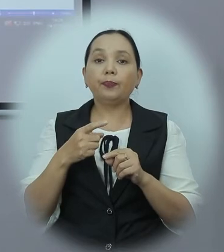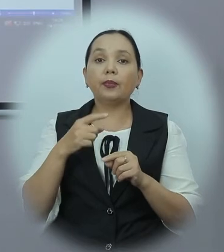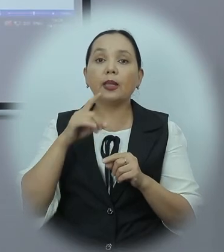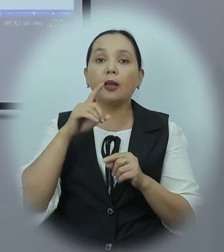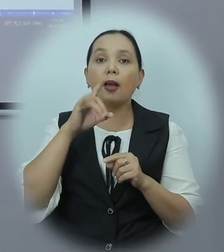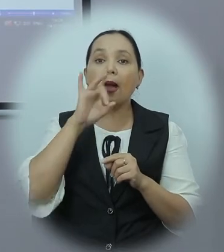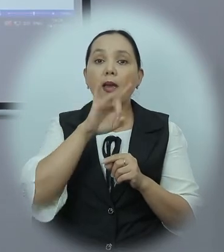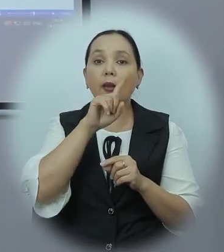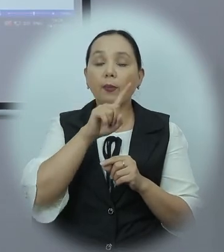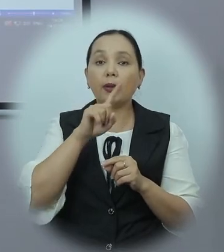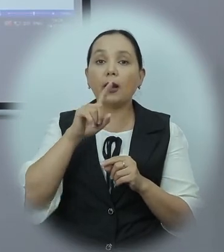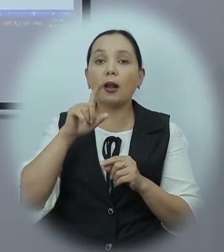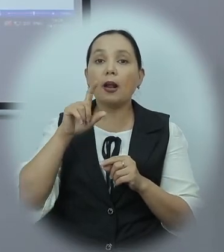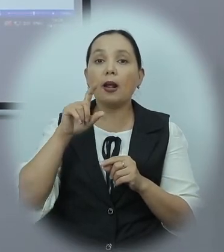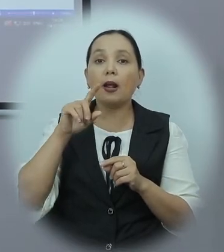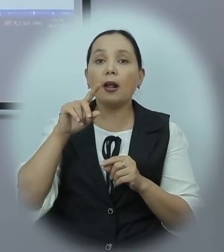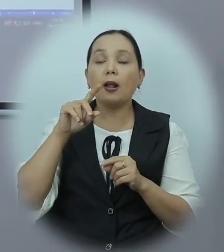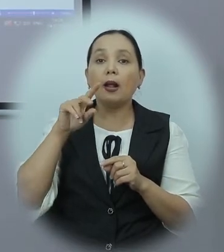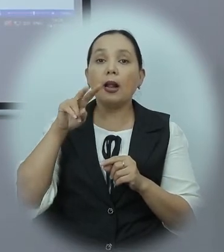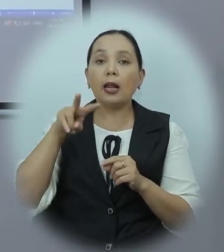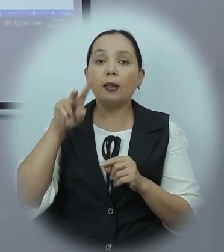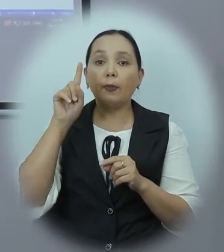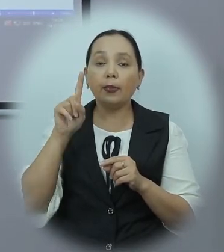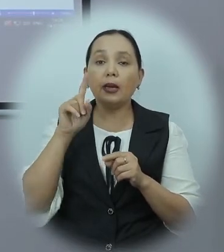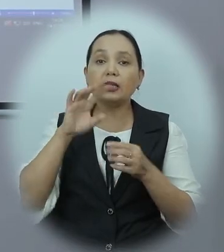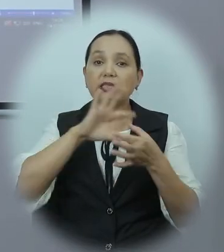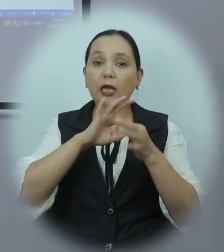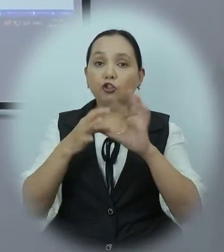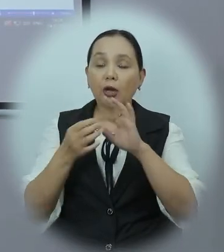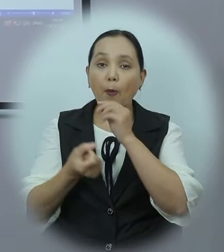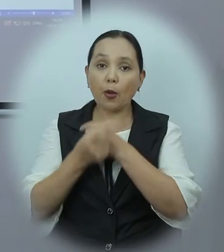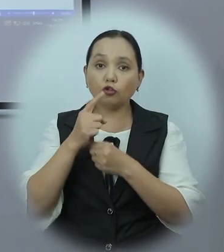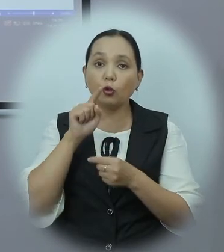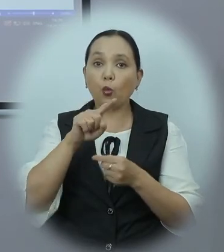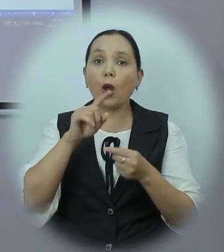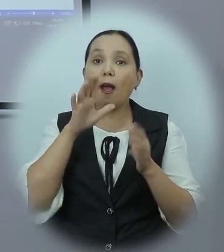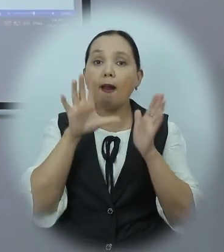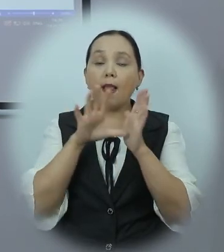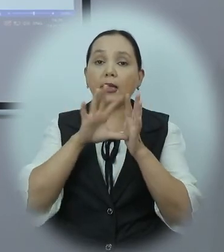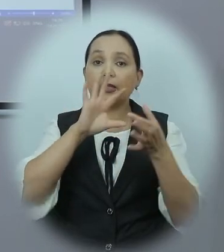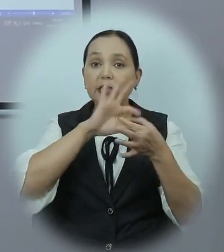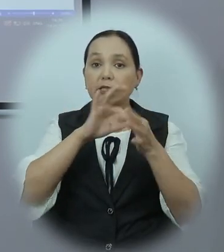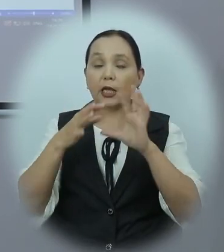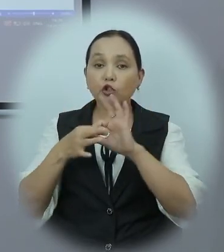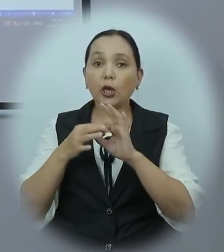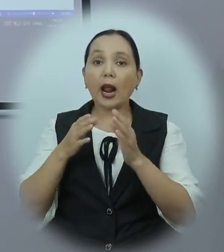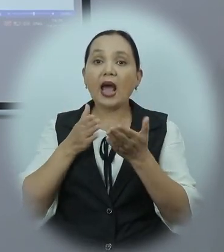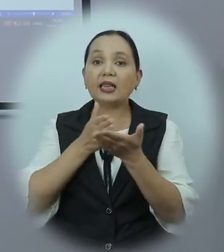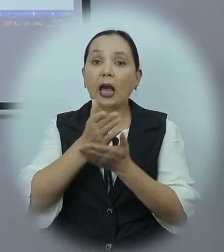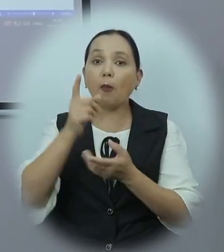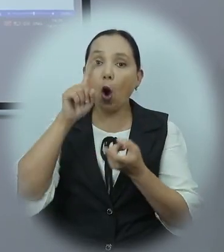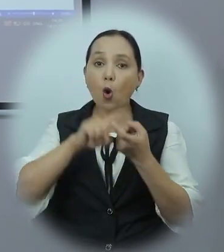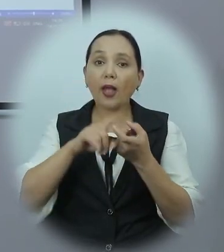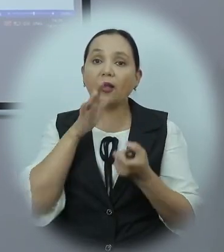R1 va LED1 elektr zanjiri mavjud. Bu elektr zanjir tarmoqqa